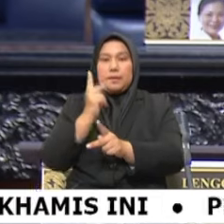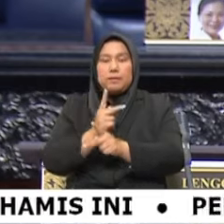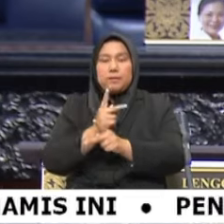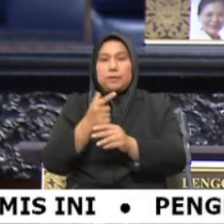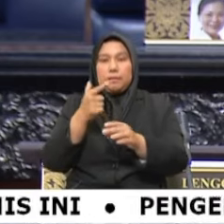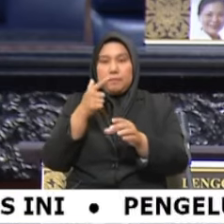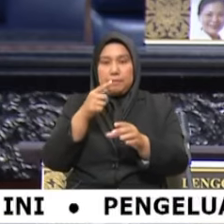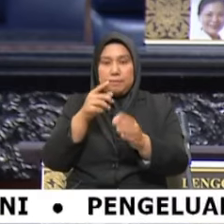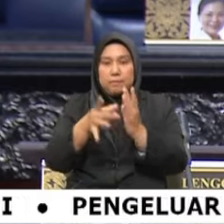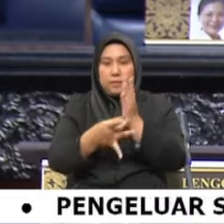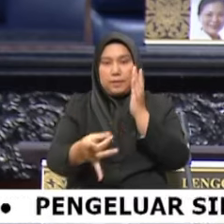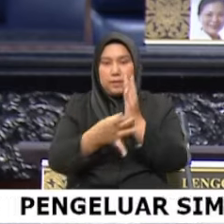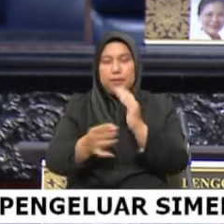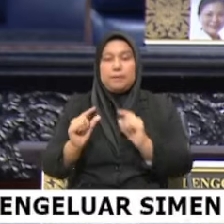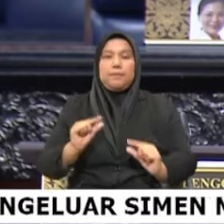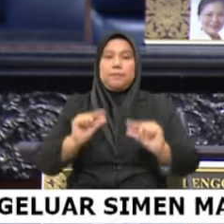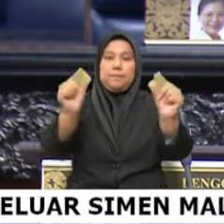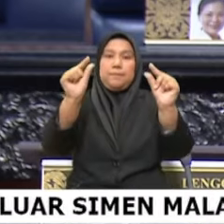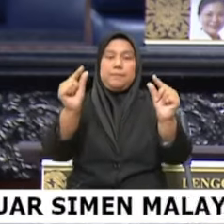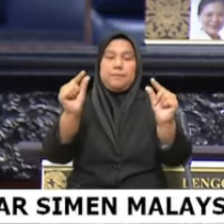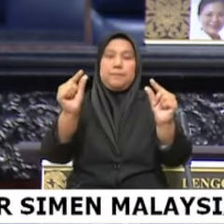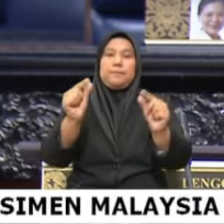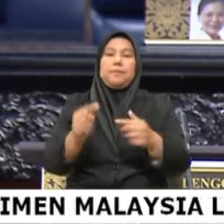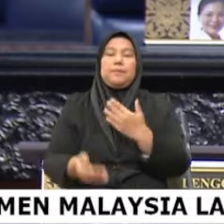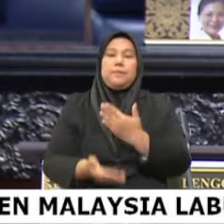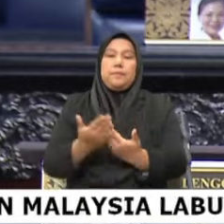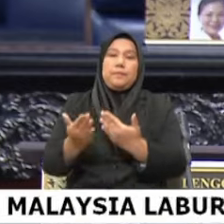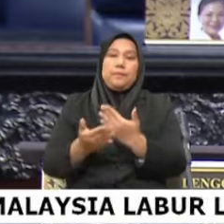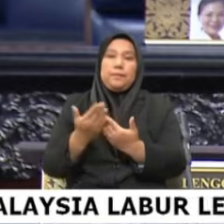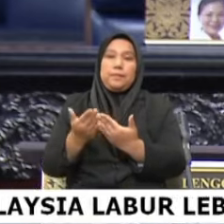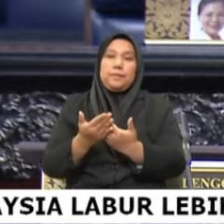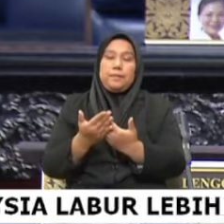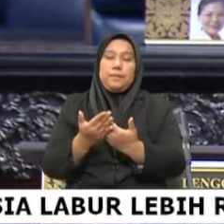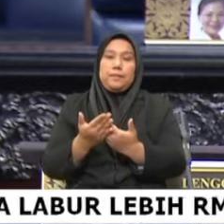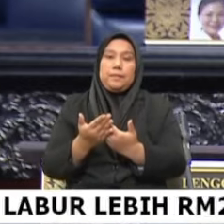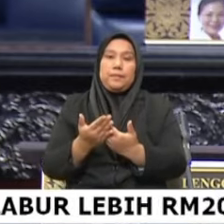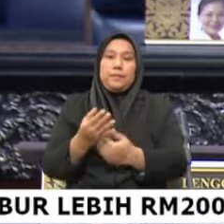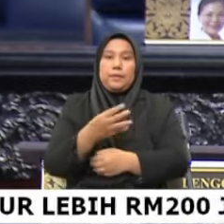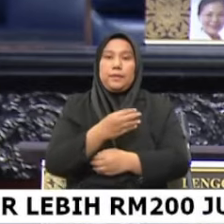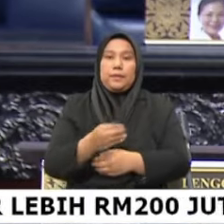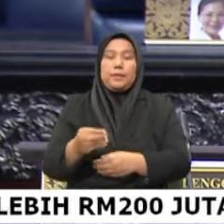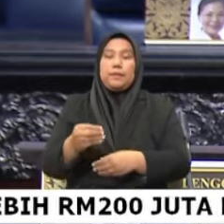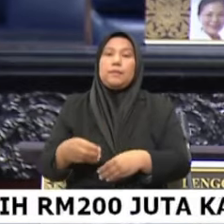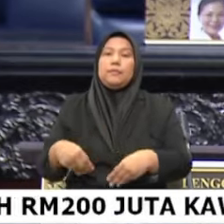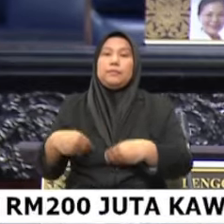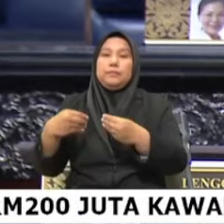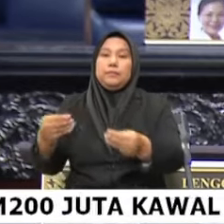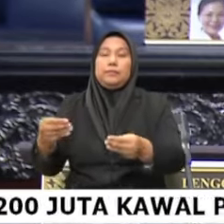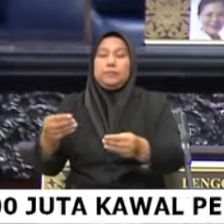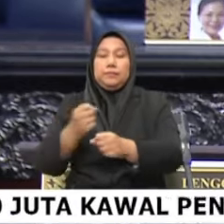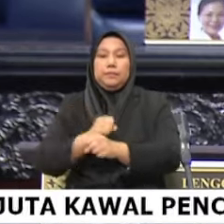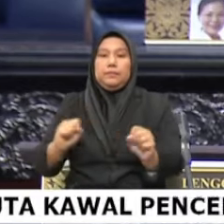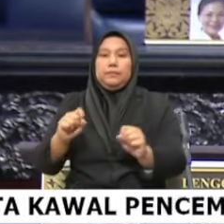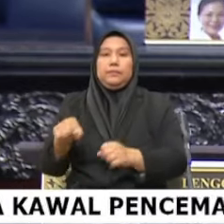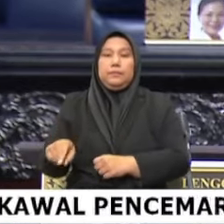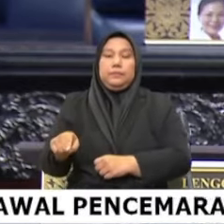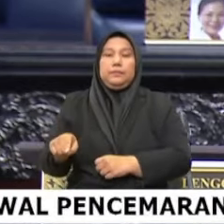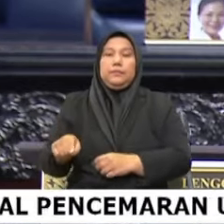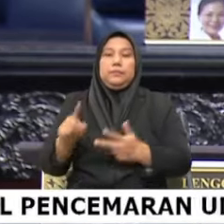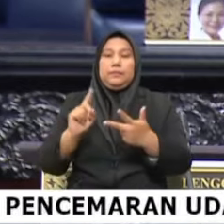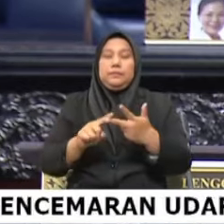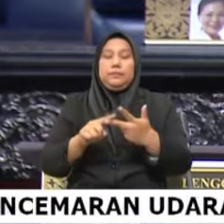gas, kemudahan bunkering dan bulking serta supply base. Ketiga, industri